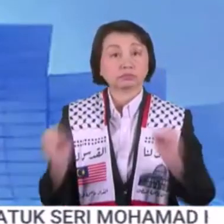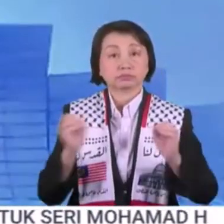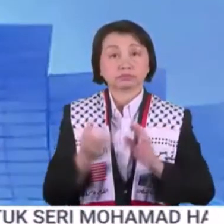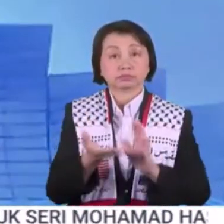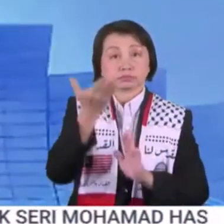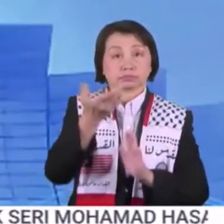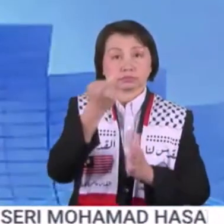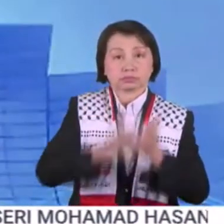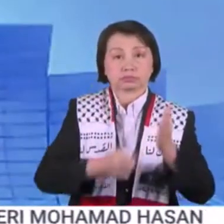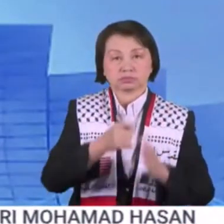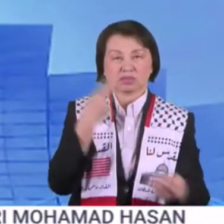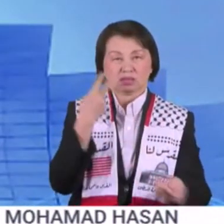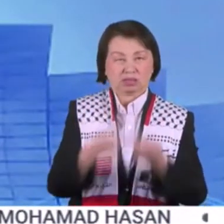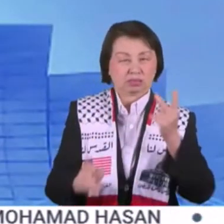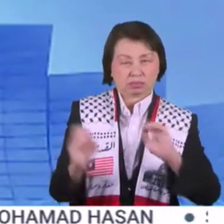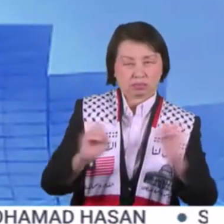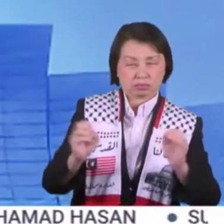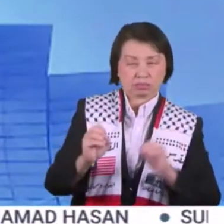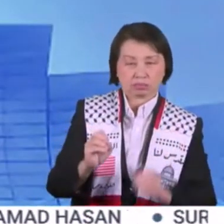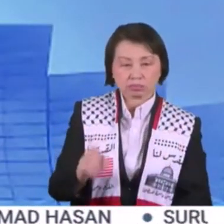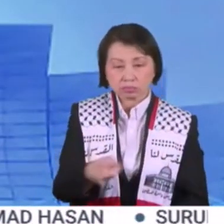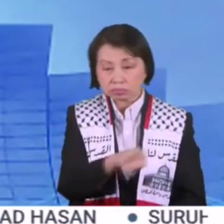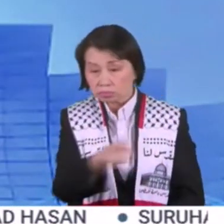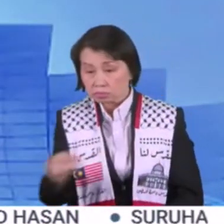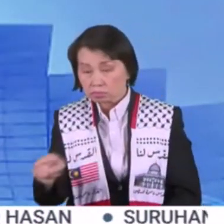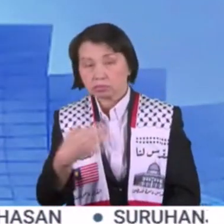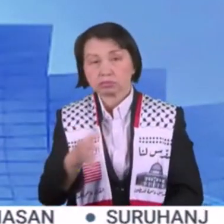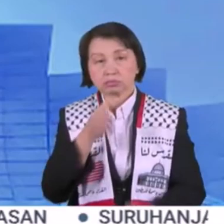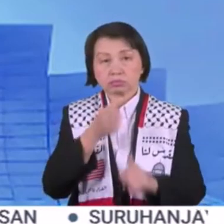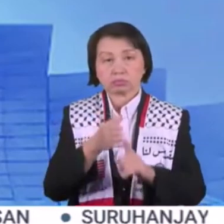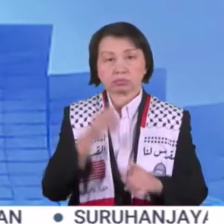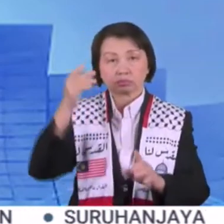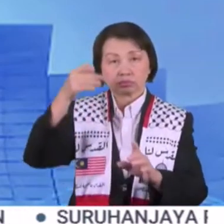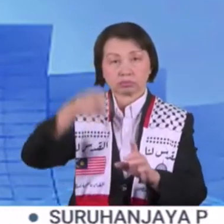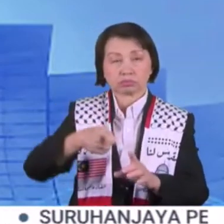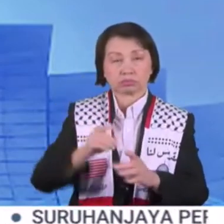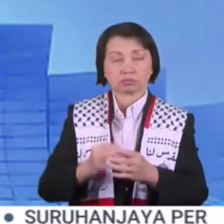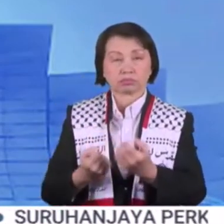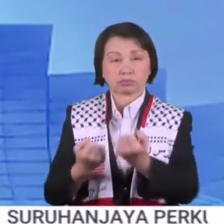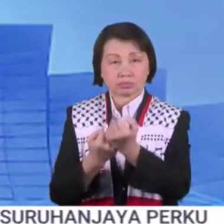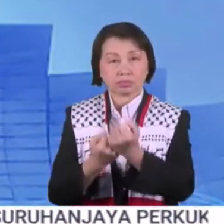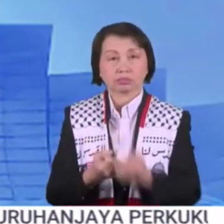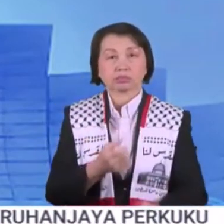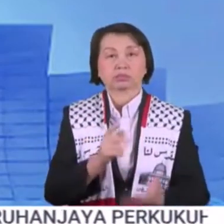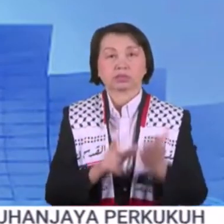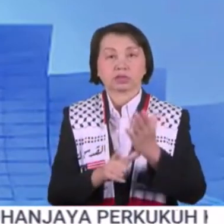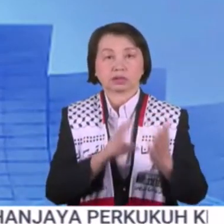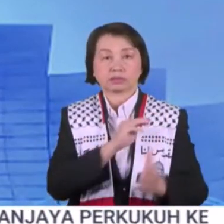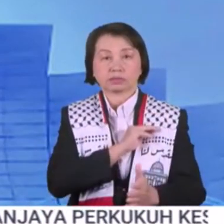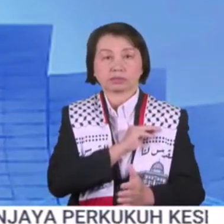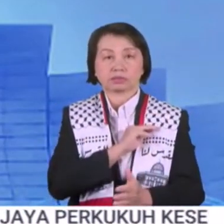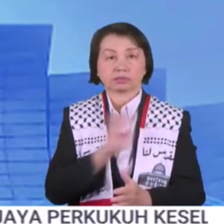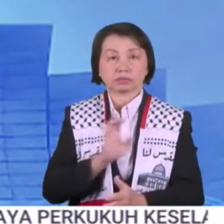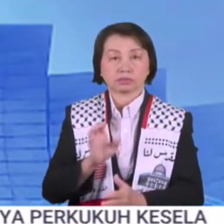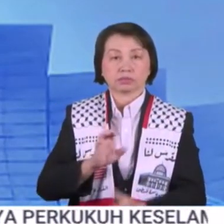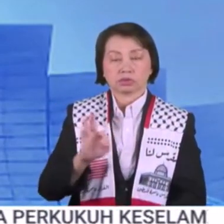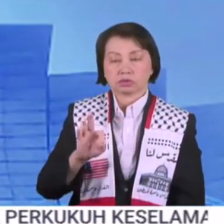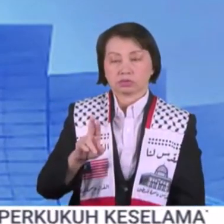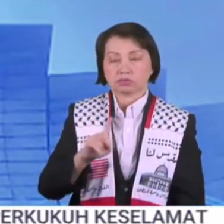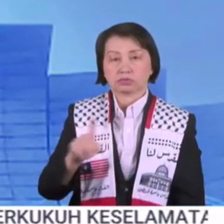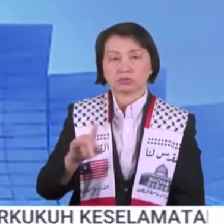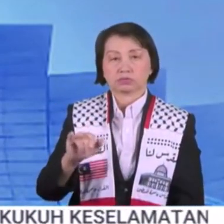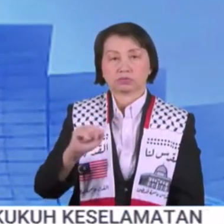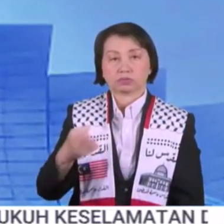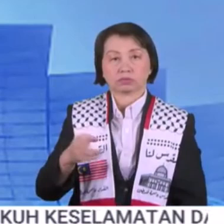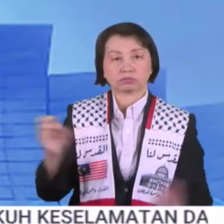Tiada kenaikan harga tidak munasabah dikesan susulan penyasalan diesel bersubsidi. Menurut Timbala Menteri Perdagangan Dalam Negeri, Fuziah Saleh, ketika